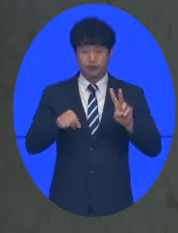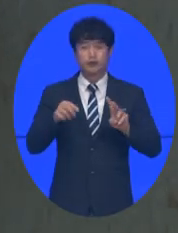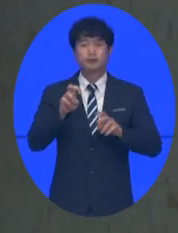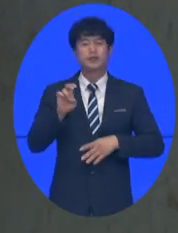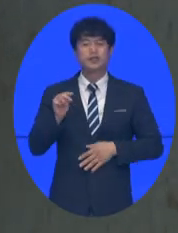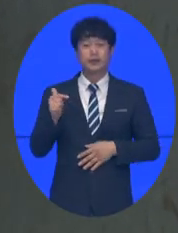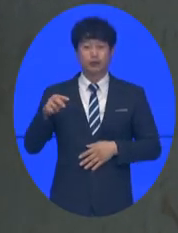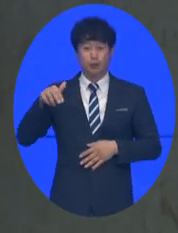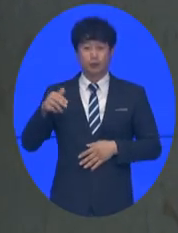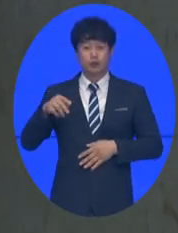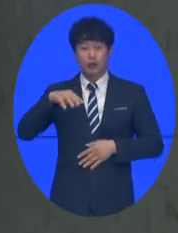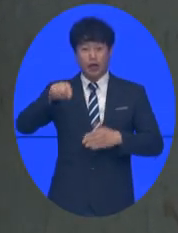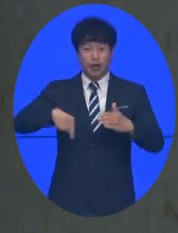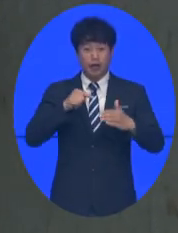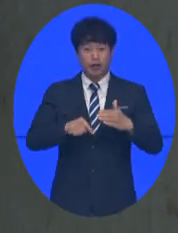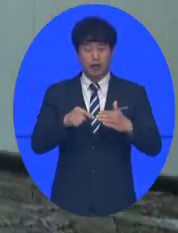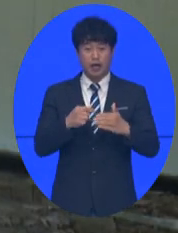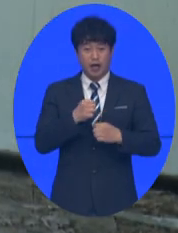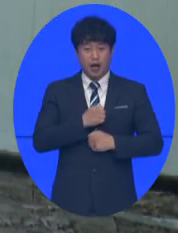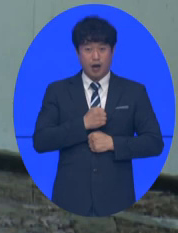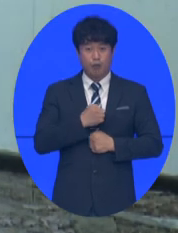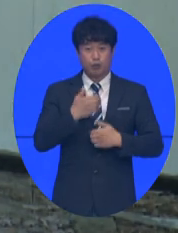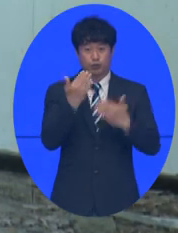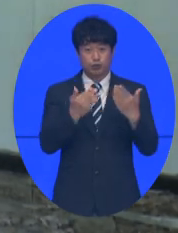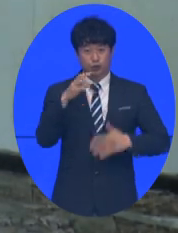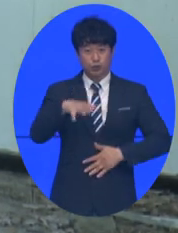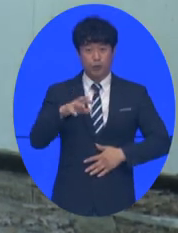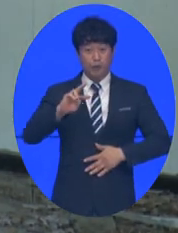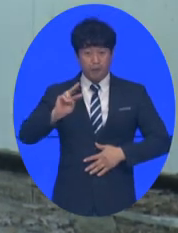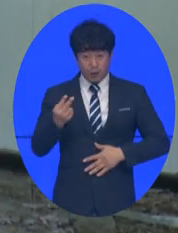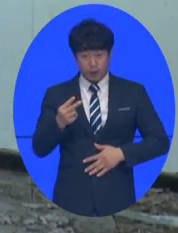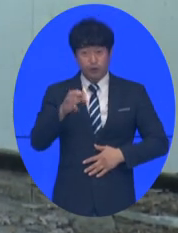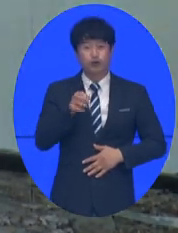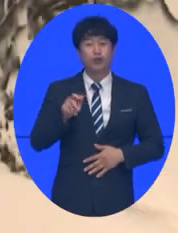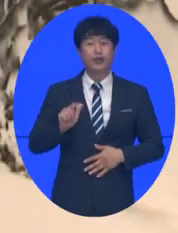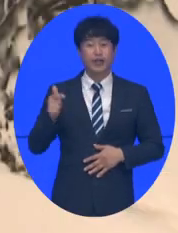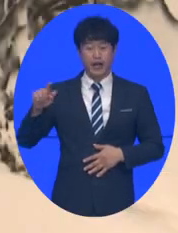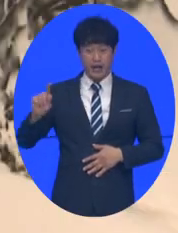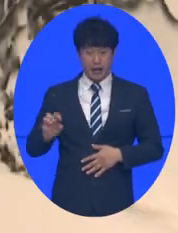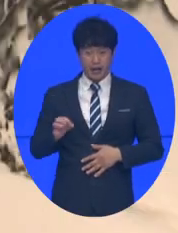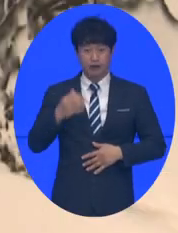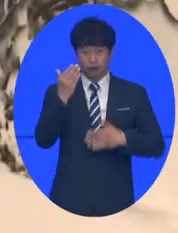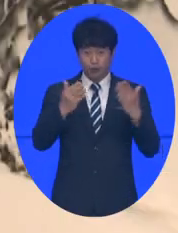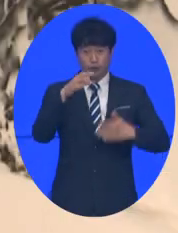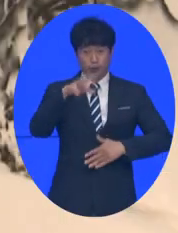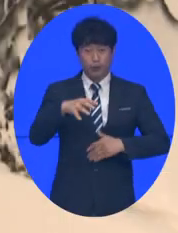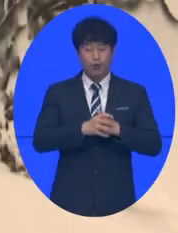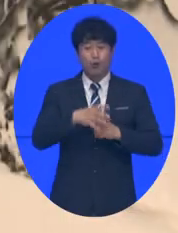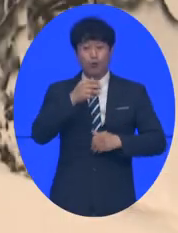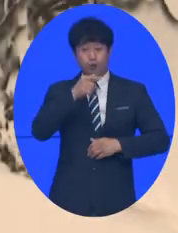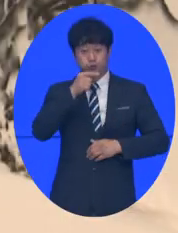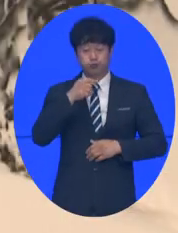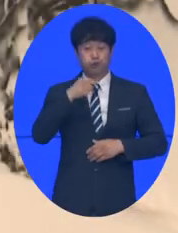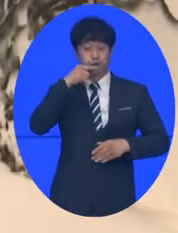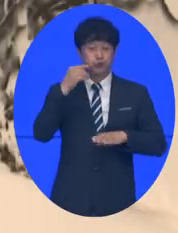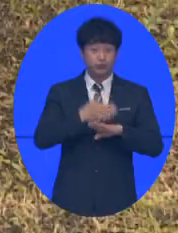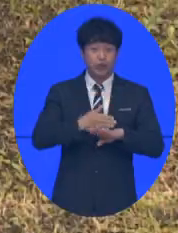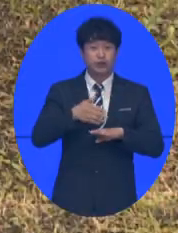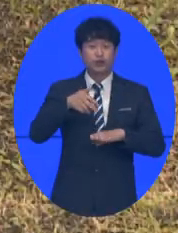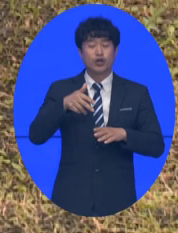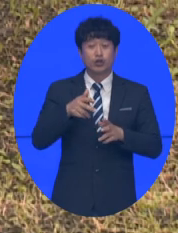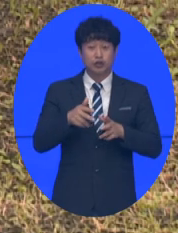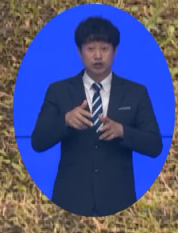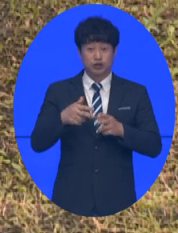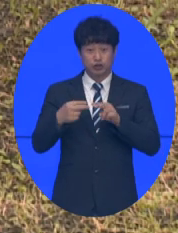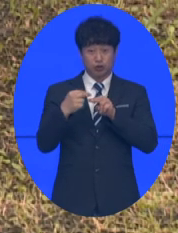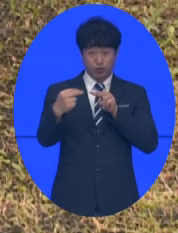민통선 내부에 있었던 안보 전시관을 전시 공간으로 탈바꿈한 연간 갤러리와 북한 원산까지 이어지는 경원선 중